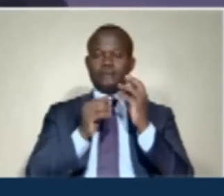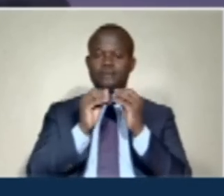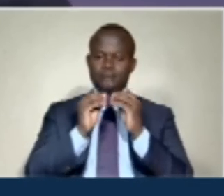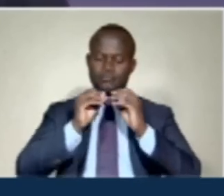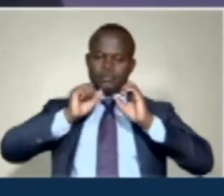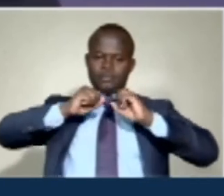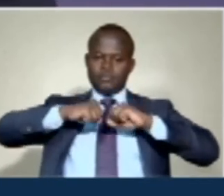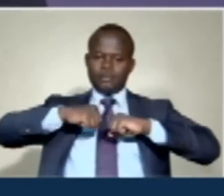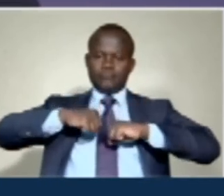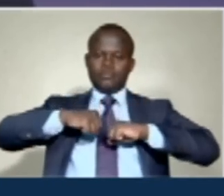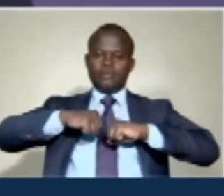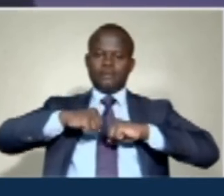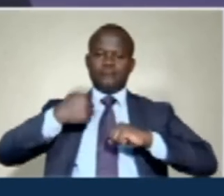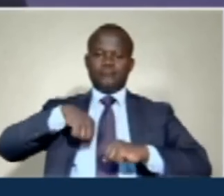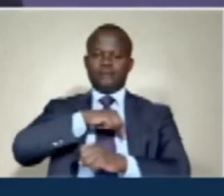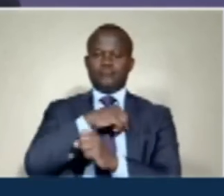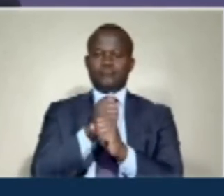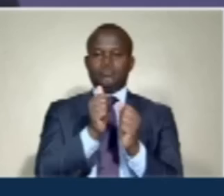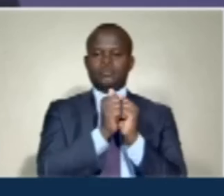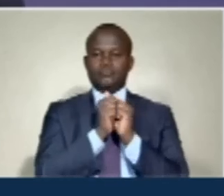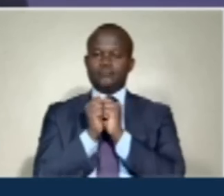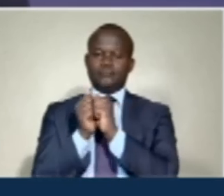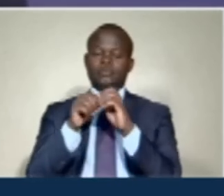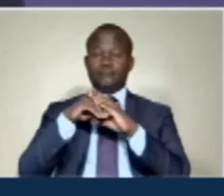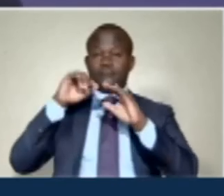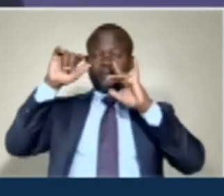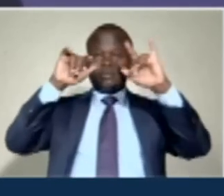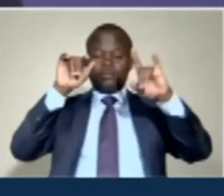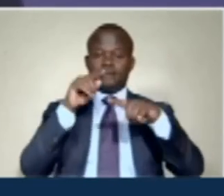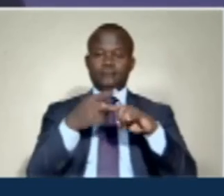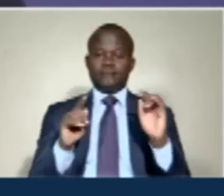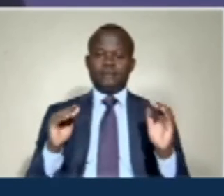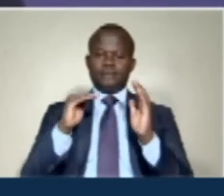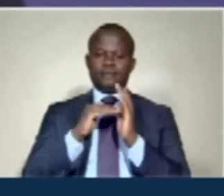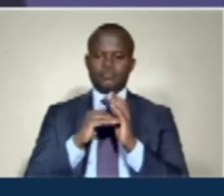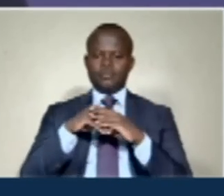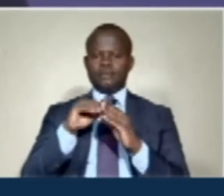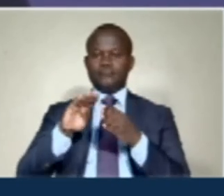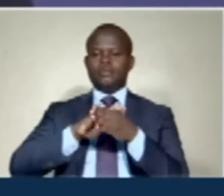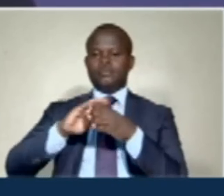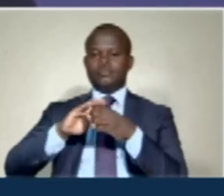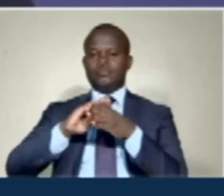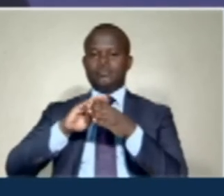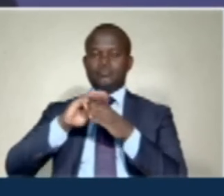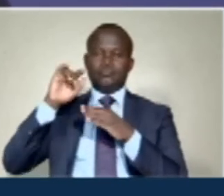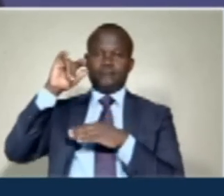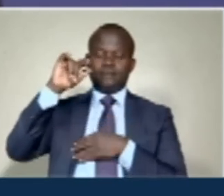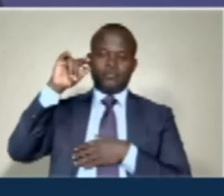twumvikanyeho. Turimo gukorana mu by'indege ariko nanone no mu ishoramari ry'ikibuga